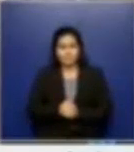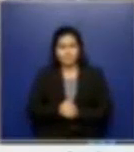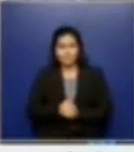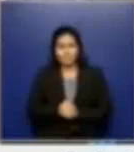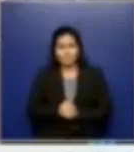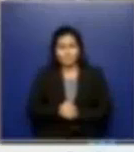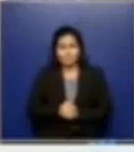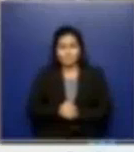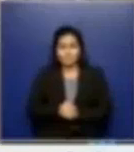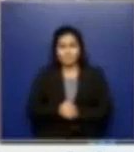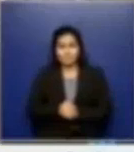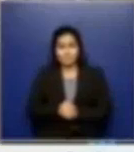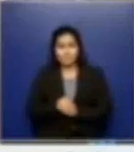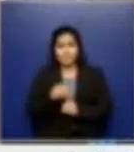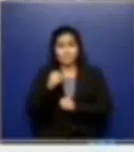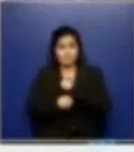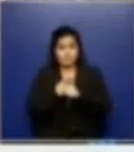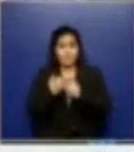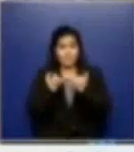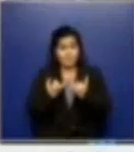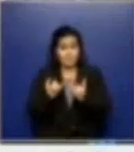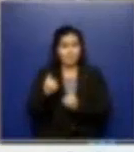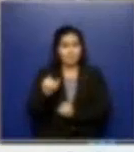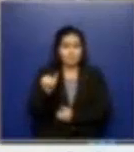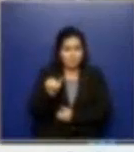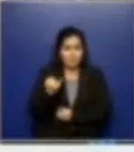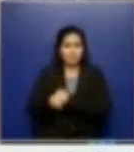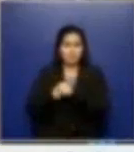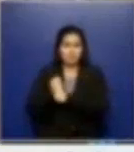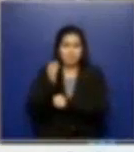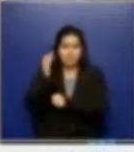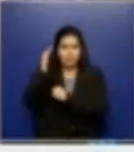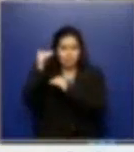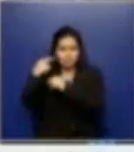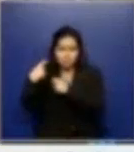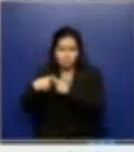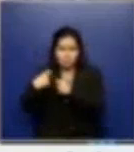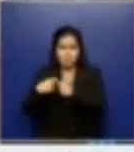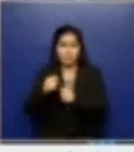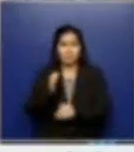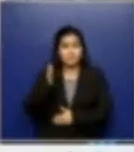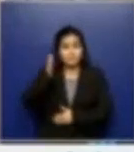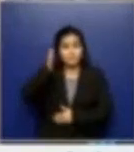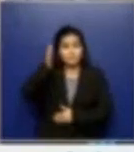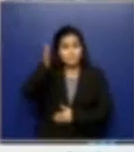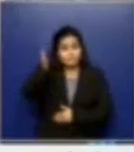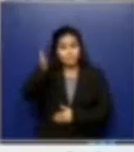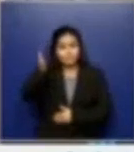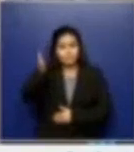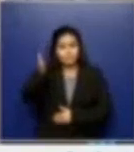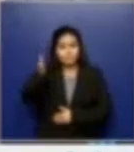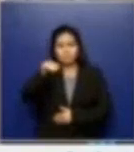าปีนี้ก็แย่ปีหน้าก็ไม่มีความหวังอนาคตวันข้างหน้า